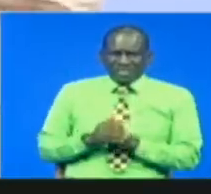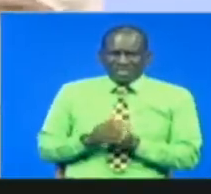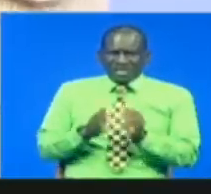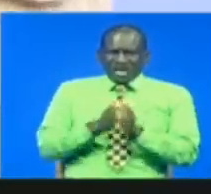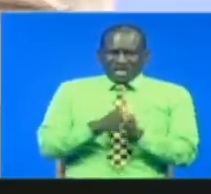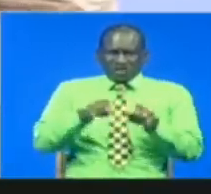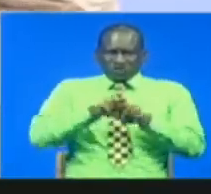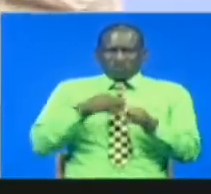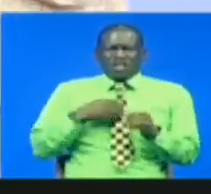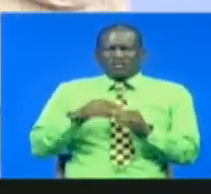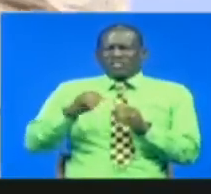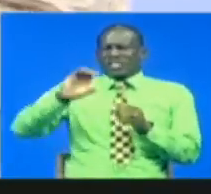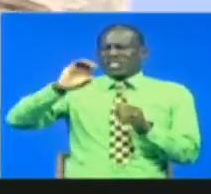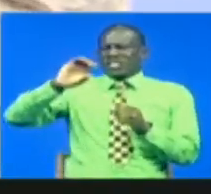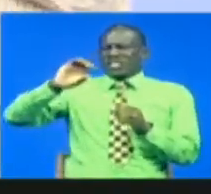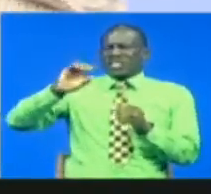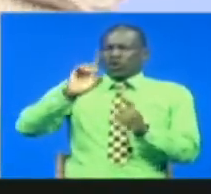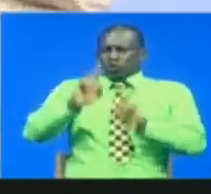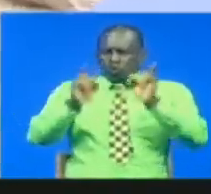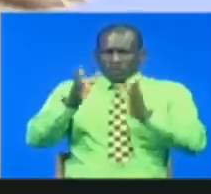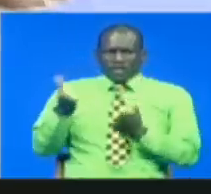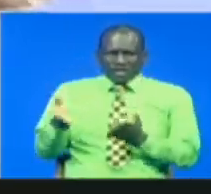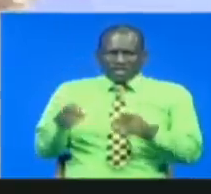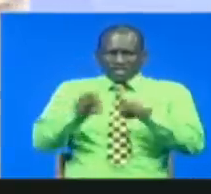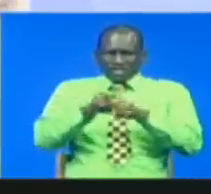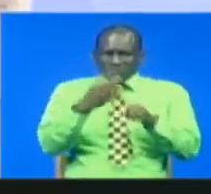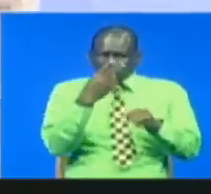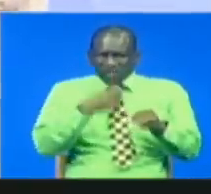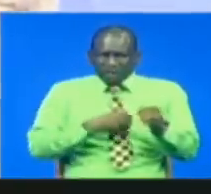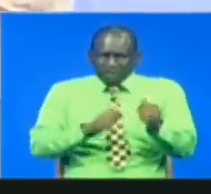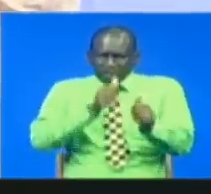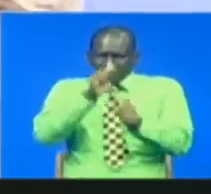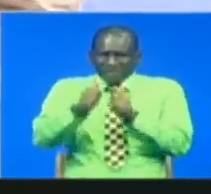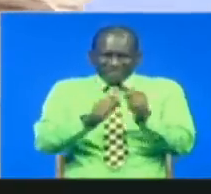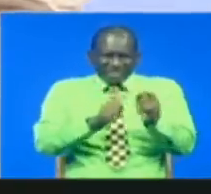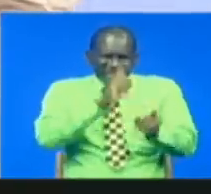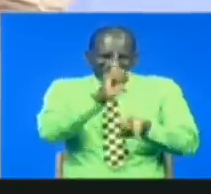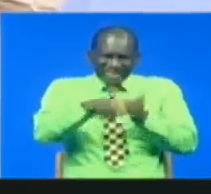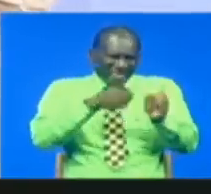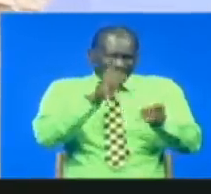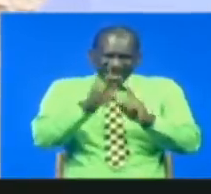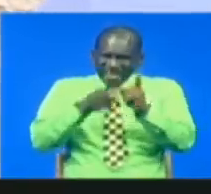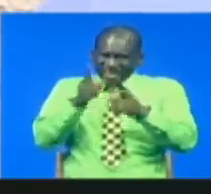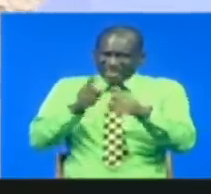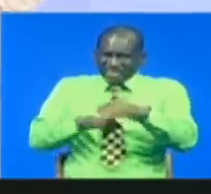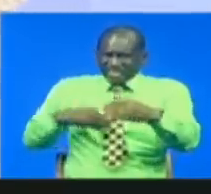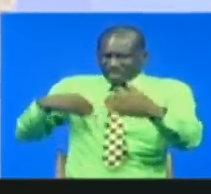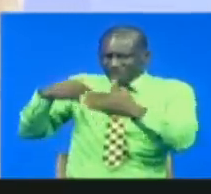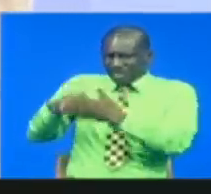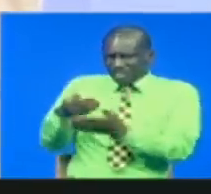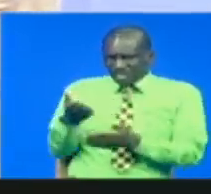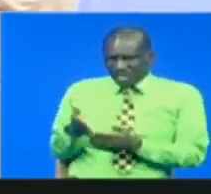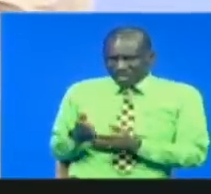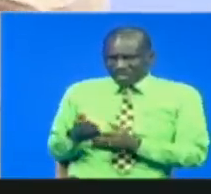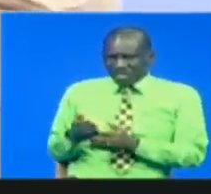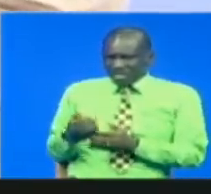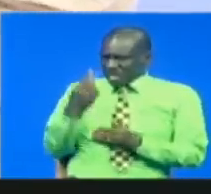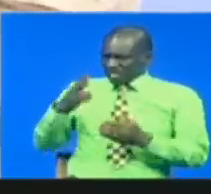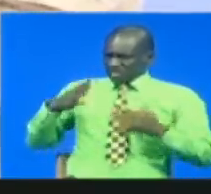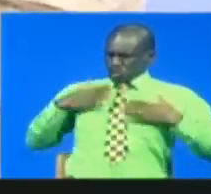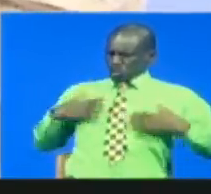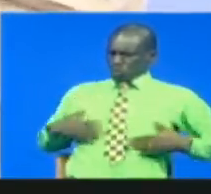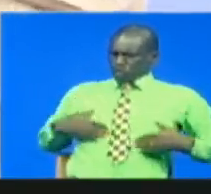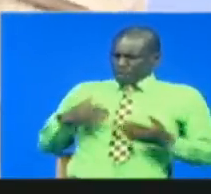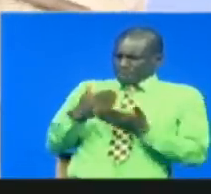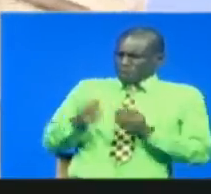hata na mashefu walikuwa na nyepe nyepe, walikuwa na chef hapo. Hata mimi utaniona nikipita kwa mbio, na nilipofika hapa hivi kuona hii mili imetapaka